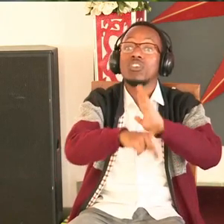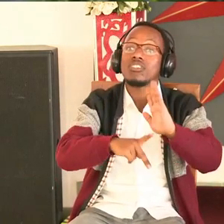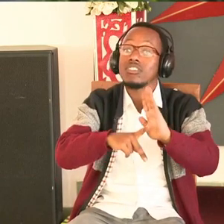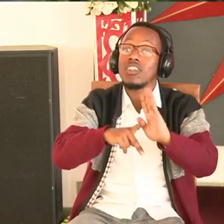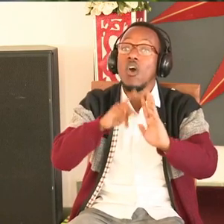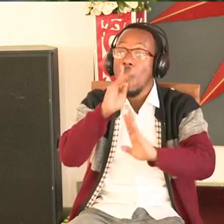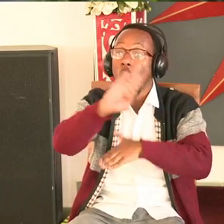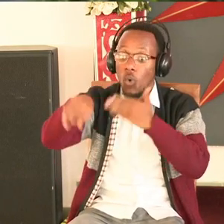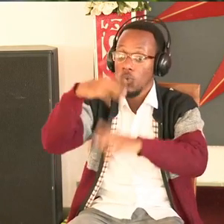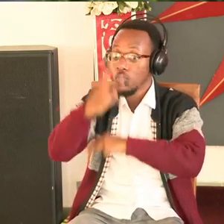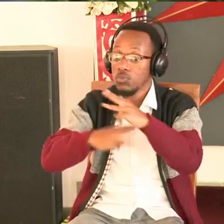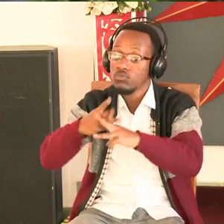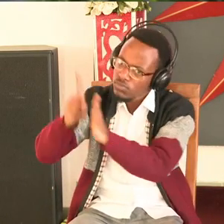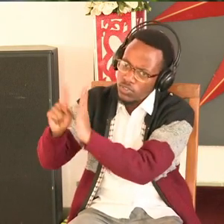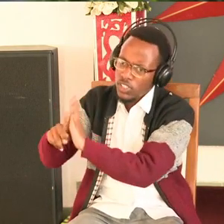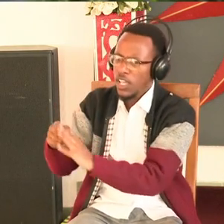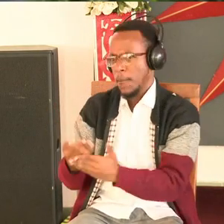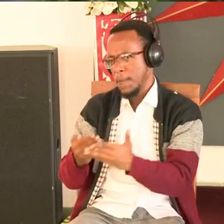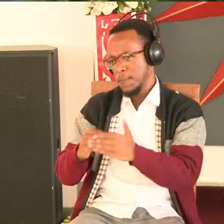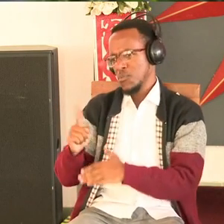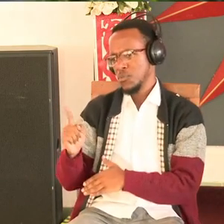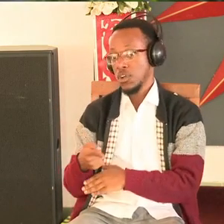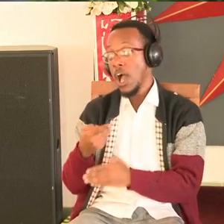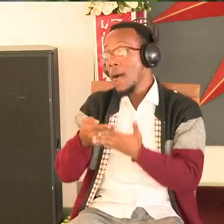yabanjirije la réformation donc